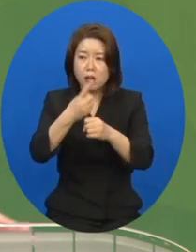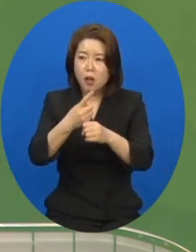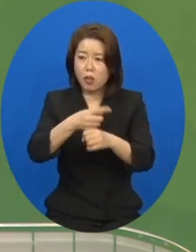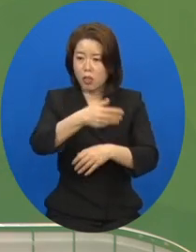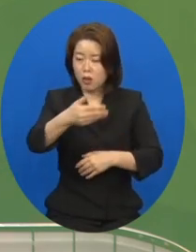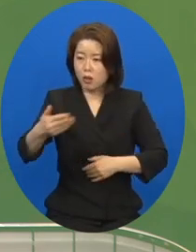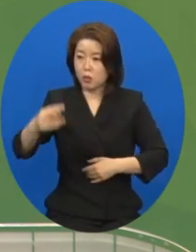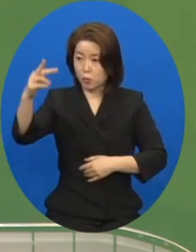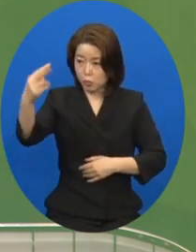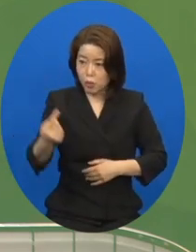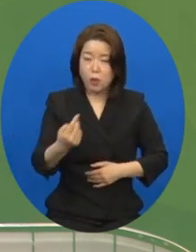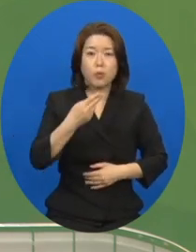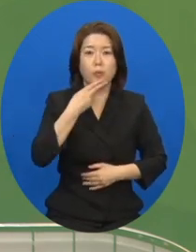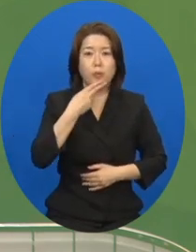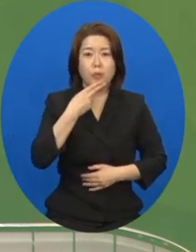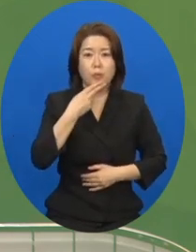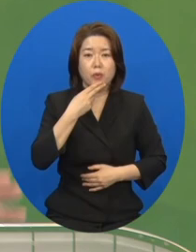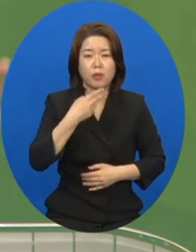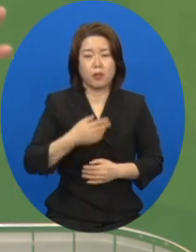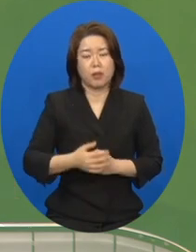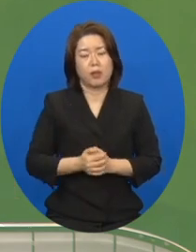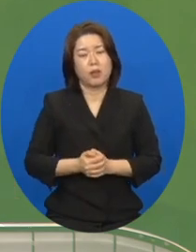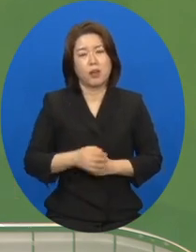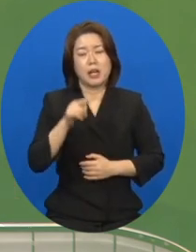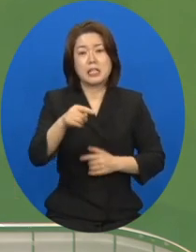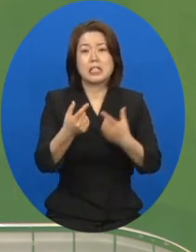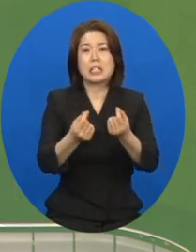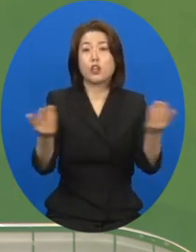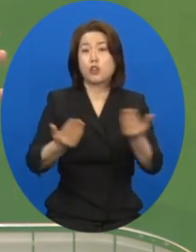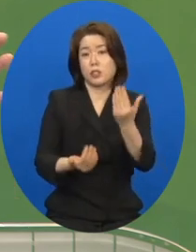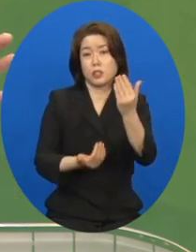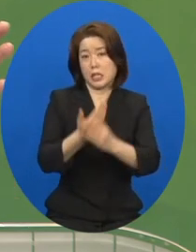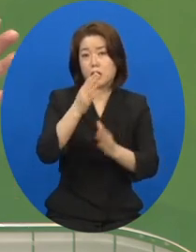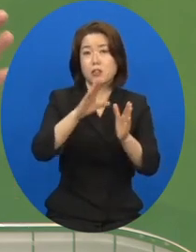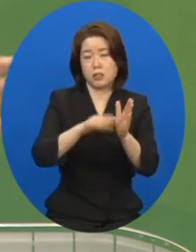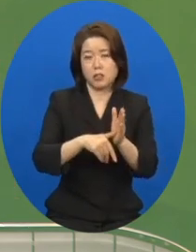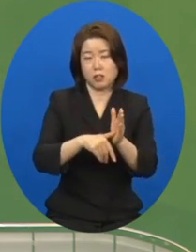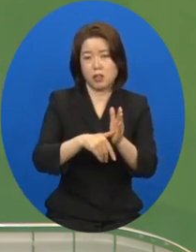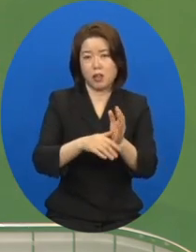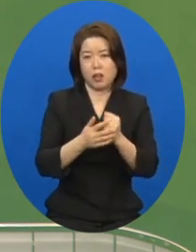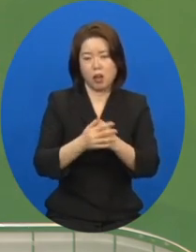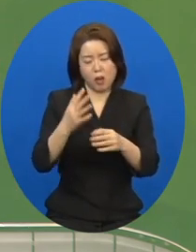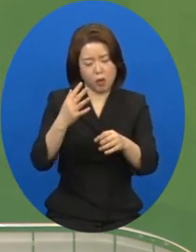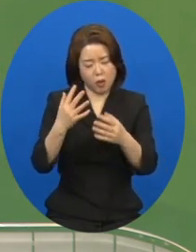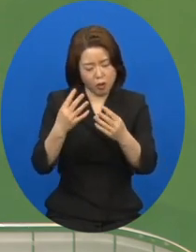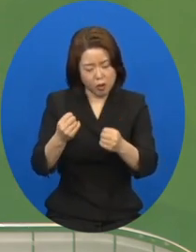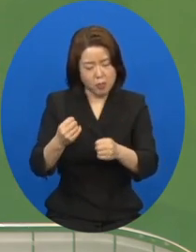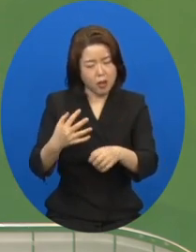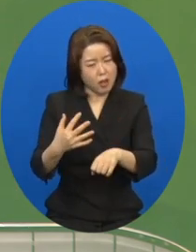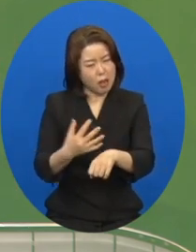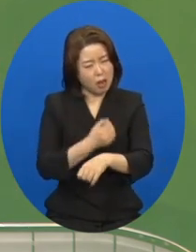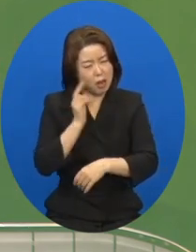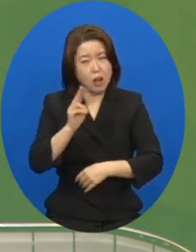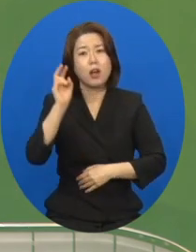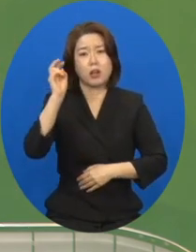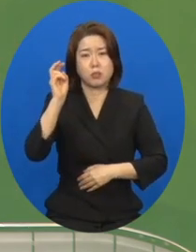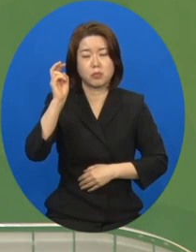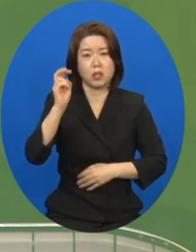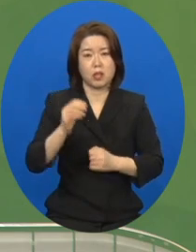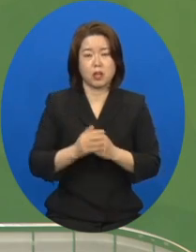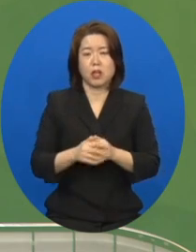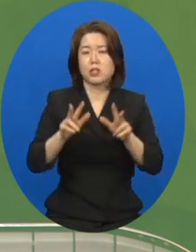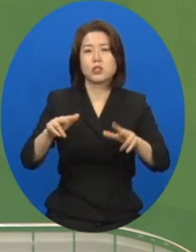지나도 안 돌아와요. 여러분, 이런 일이 생긴다는 것 자체가 얼마나 끔찍해요. 그런데 이게